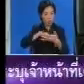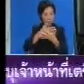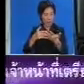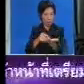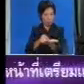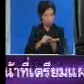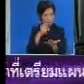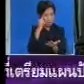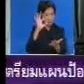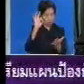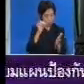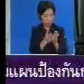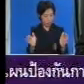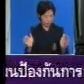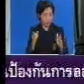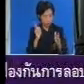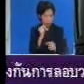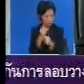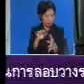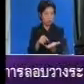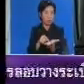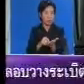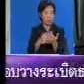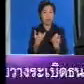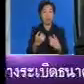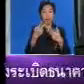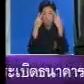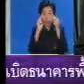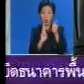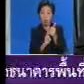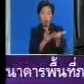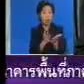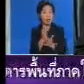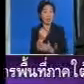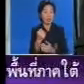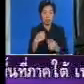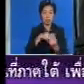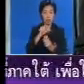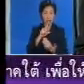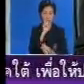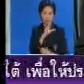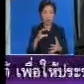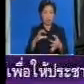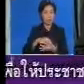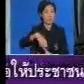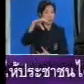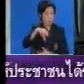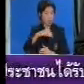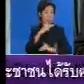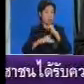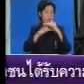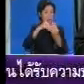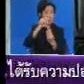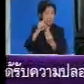วันครับทางด้านคุณกอบศักดิ์สภาวสุนะครับรองนายกรัฐมนตรีด้านเศรษฐกิจมีการเปิดเผยครับว่าสำนักงานคณะกรรมการพัฒนาการ